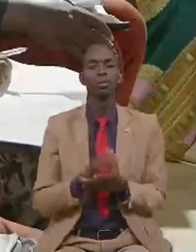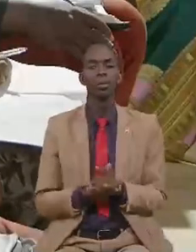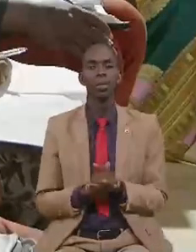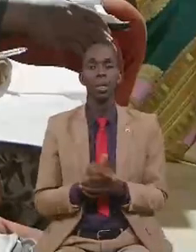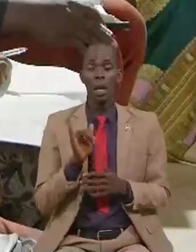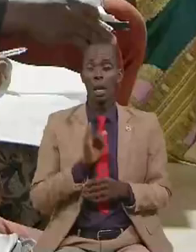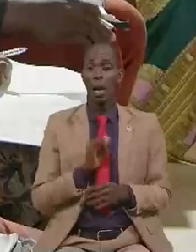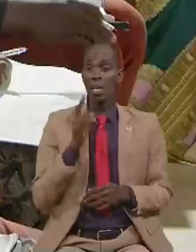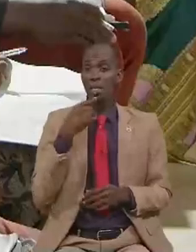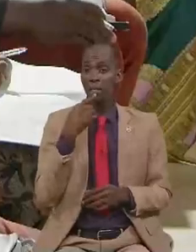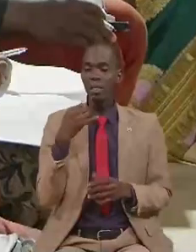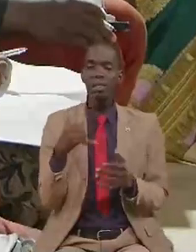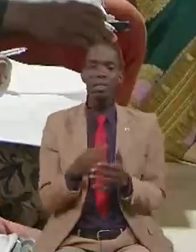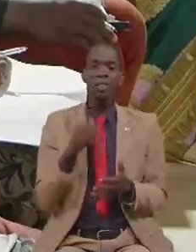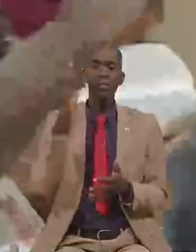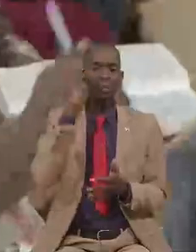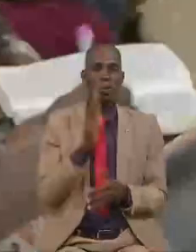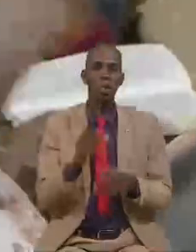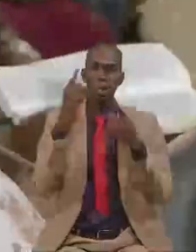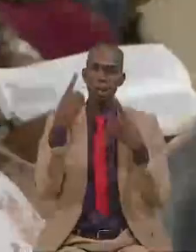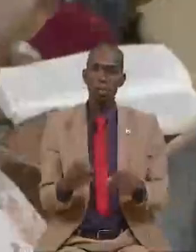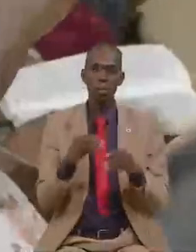Il dit ça va arriver.